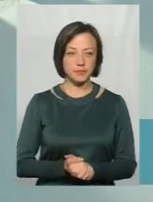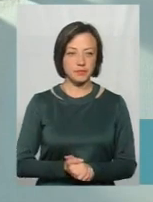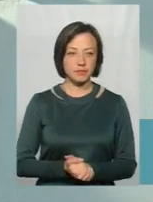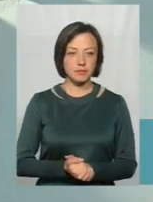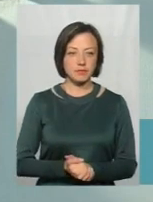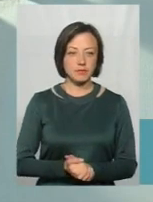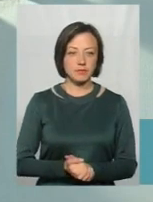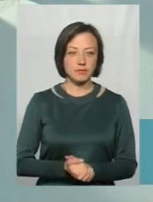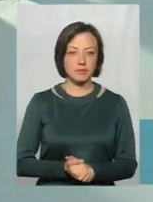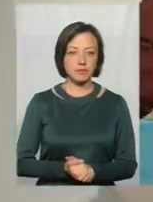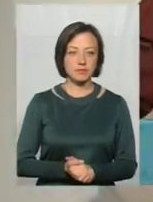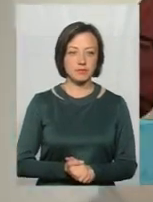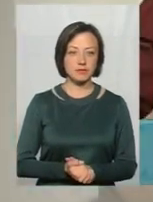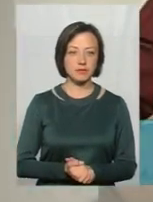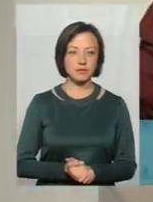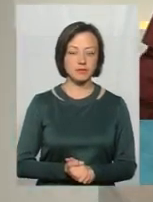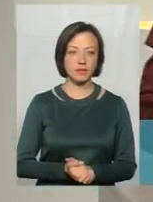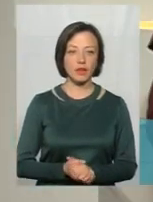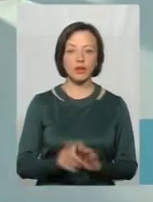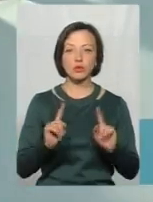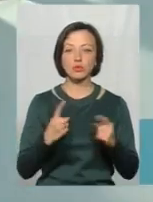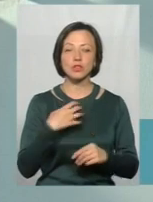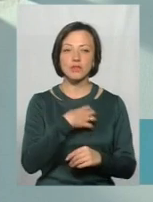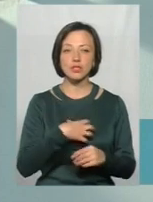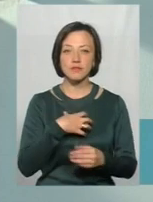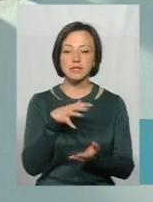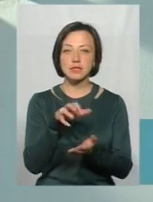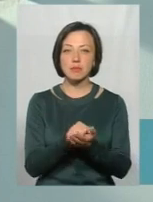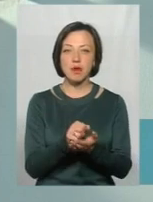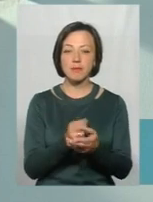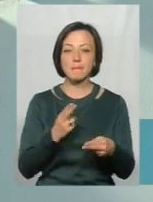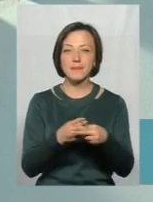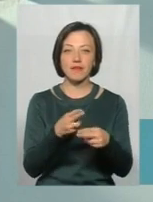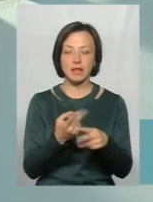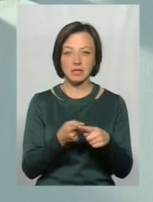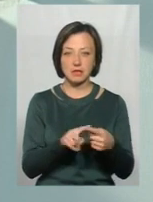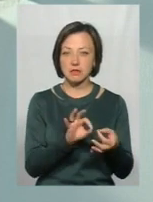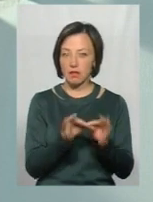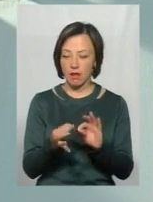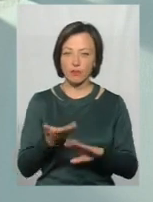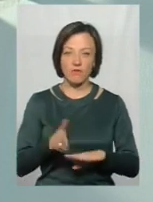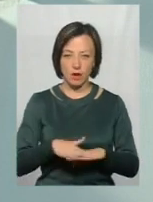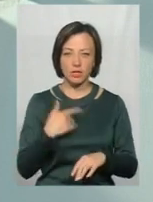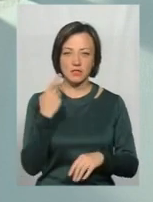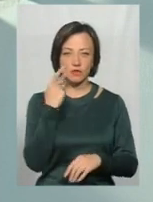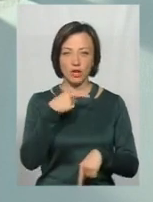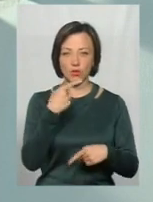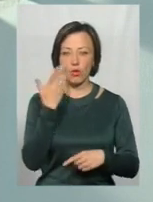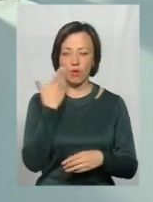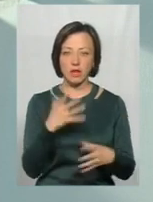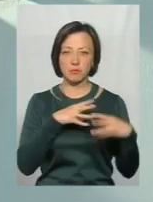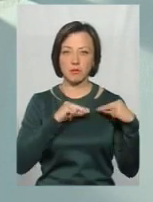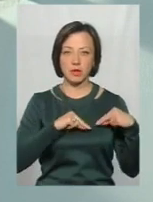Ви знаєте, дуже важливо займатися превенцією, це складно, це важко. Я завжди кажу, от коли